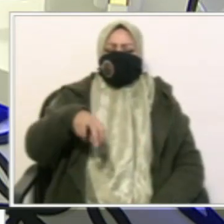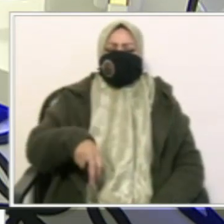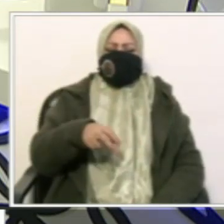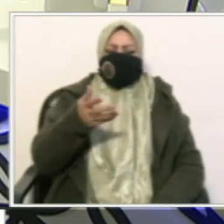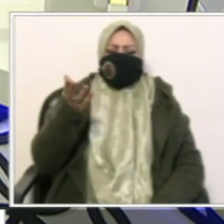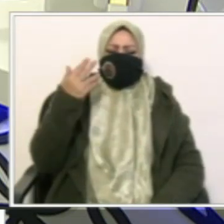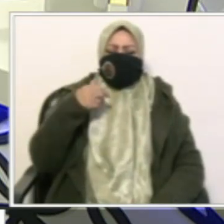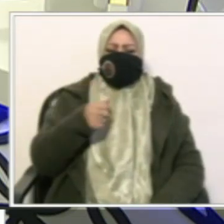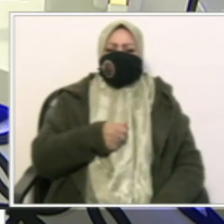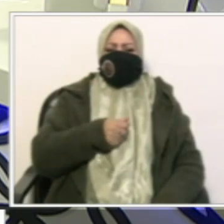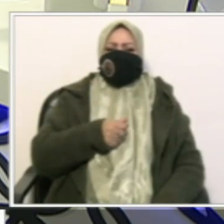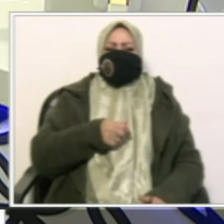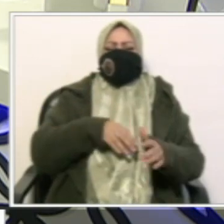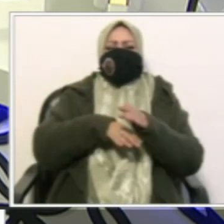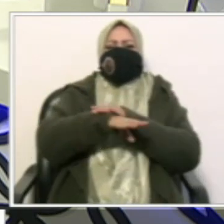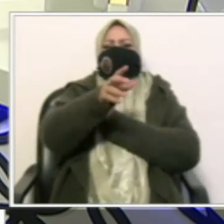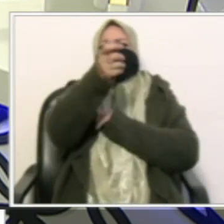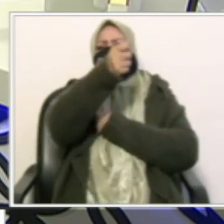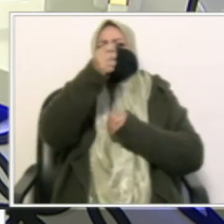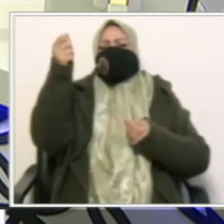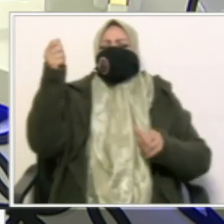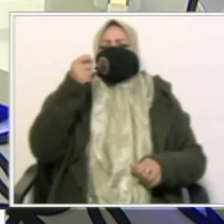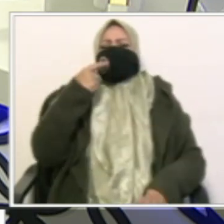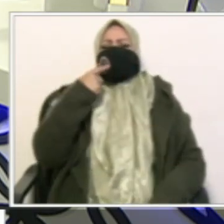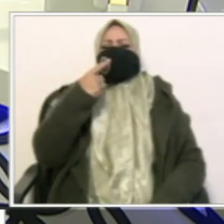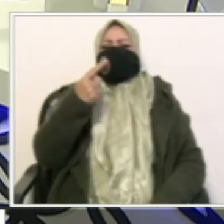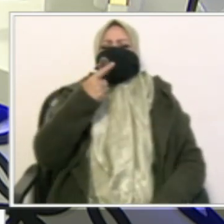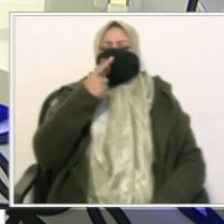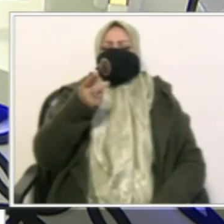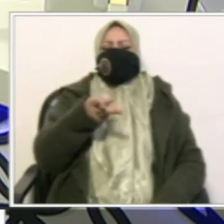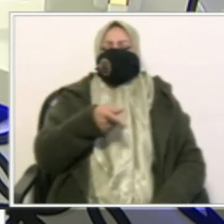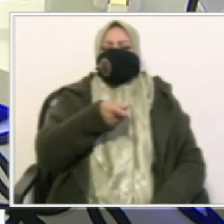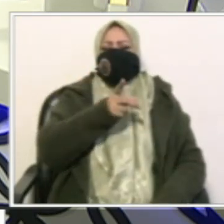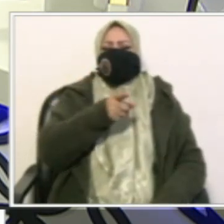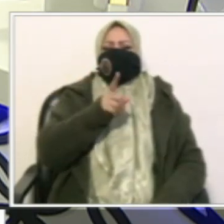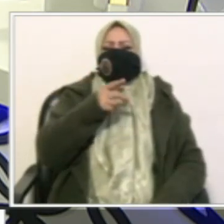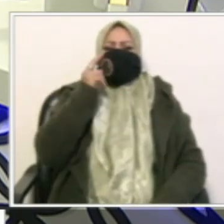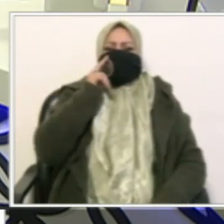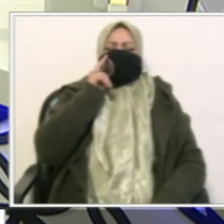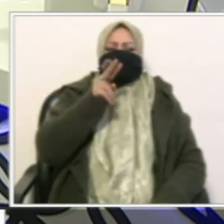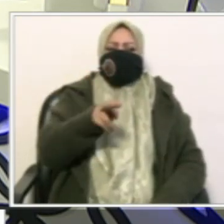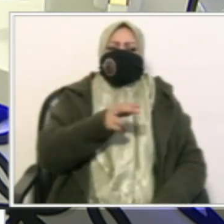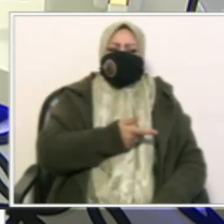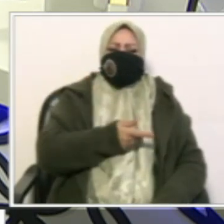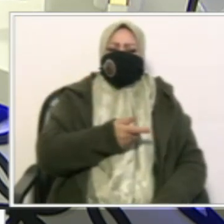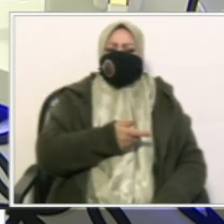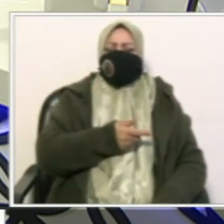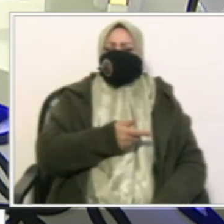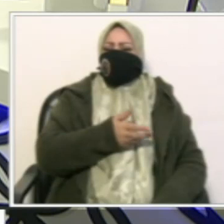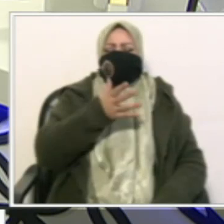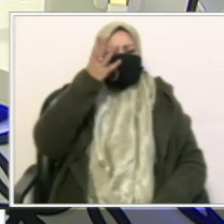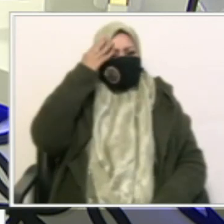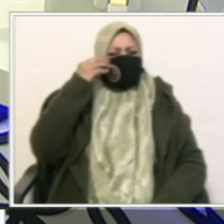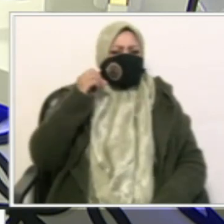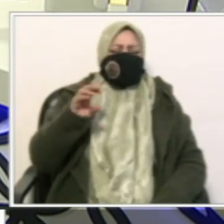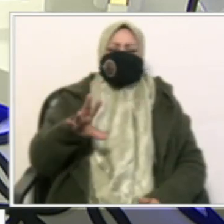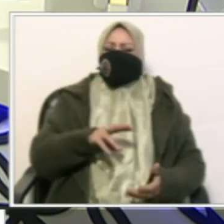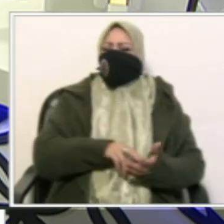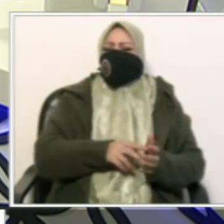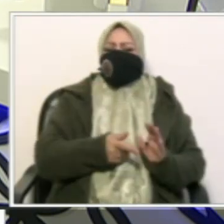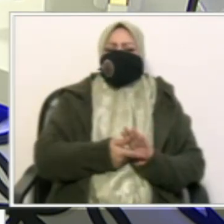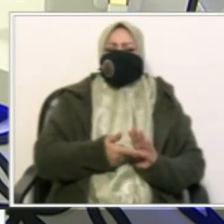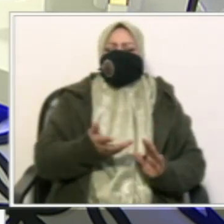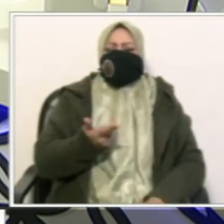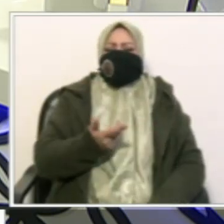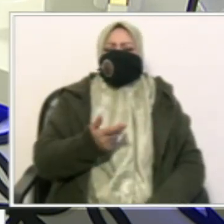الى 2011 بس القوه بس يعني كيف بنسامحه بالله كيف يا شيخ الكلام هيك مصالحه فيه تجي يا شيخ. حاضر